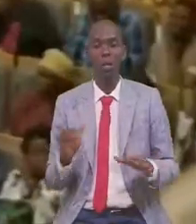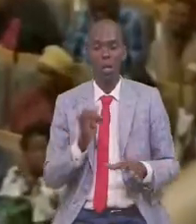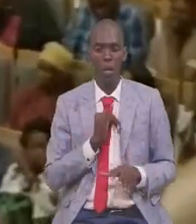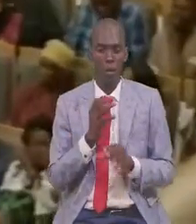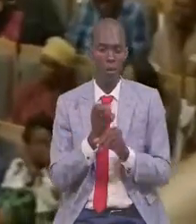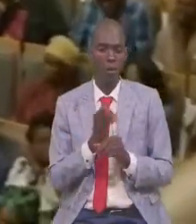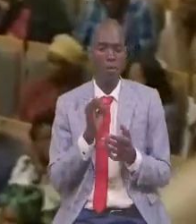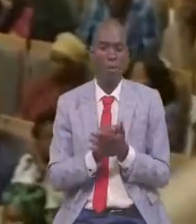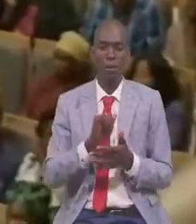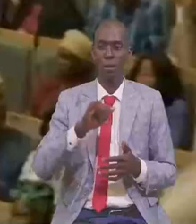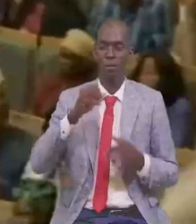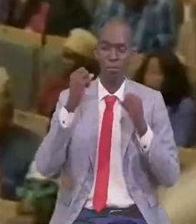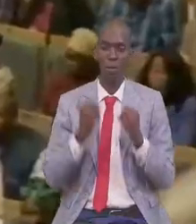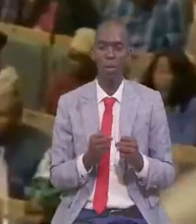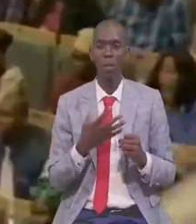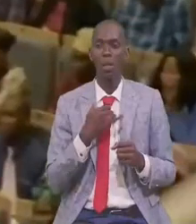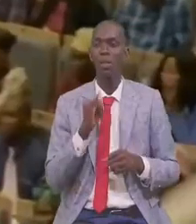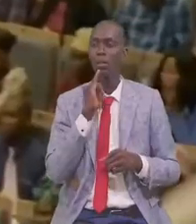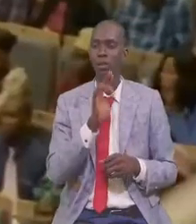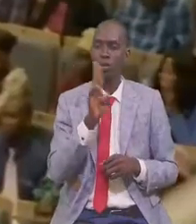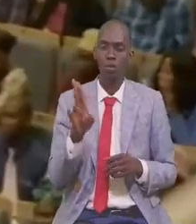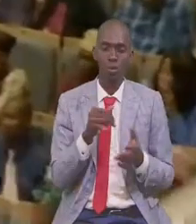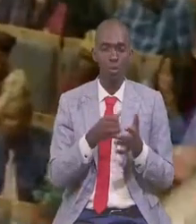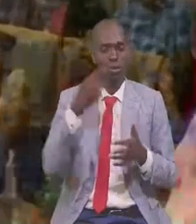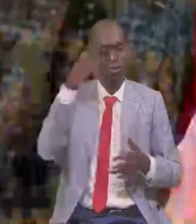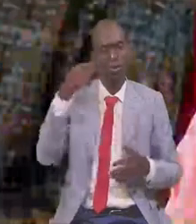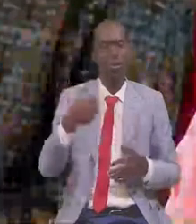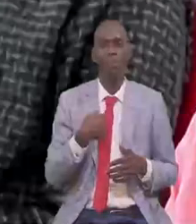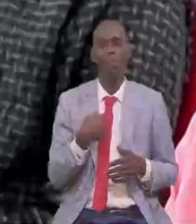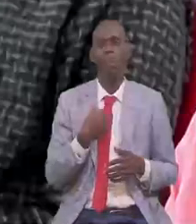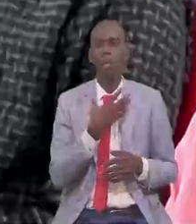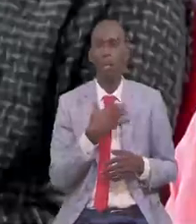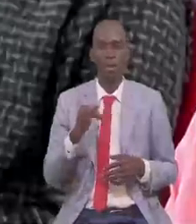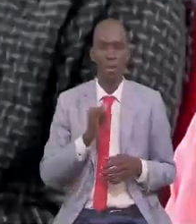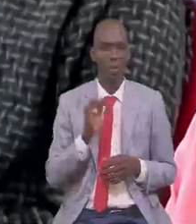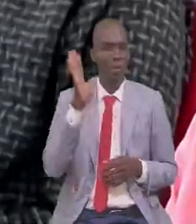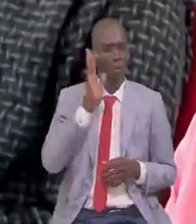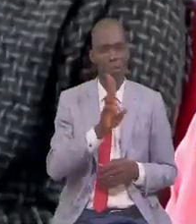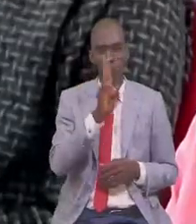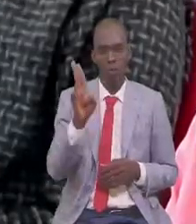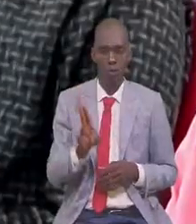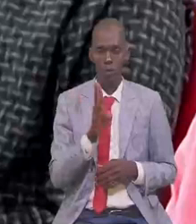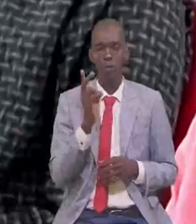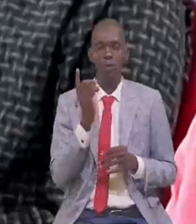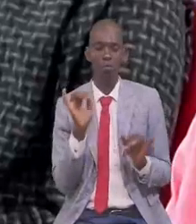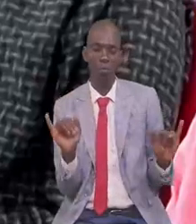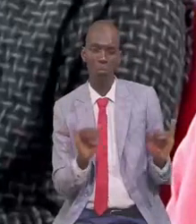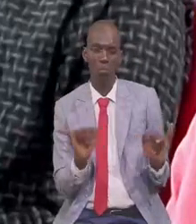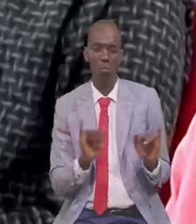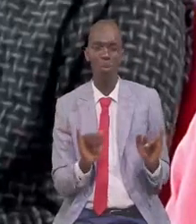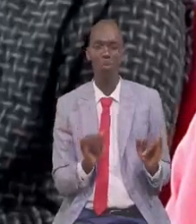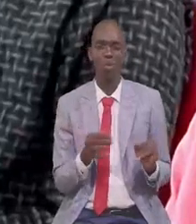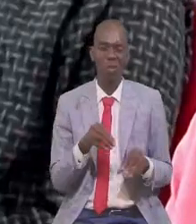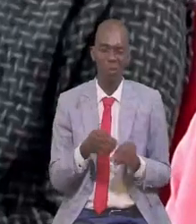il l'utilise maintenant en ma faveur. Et moi, je vais l'utiliser en quelques heures